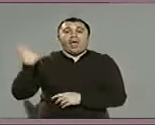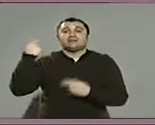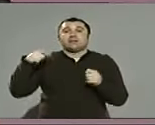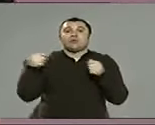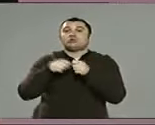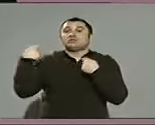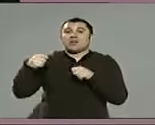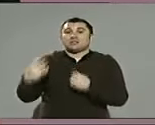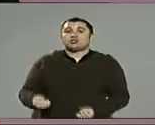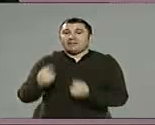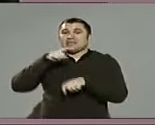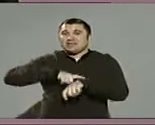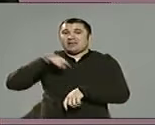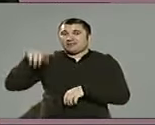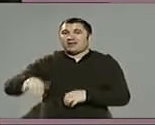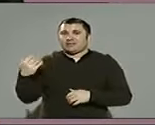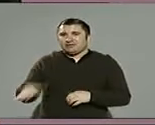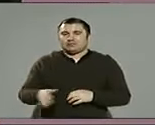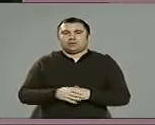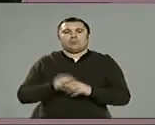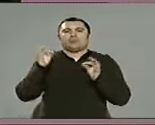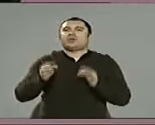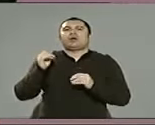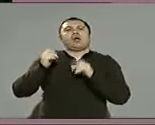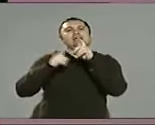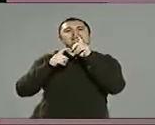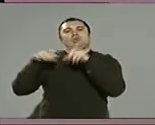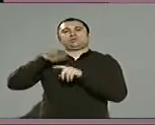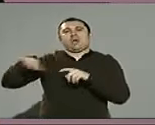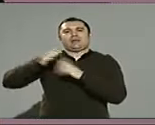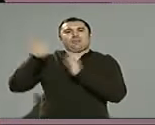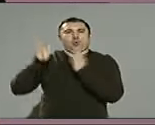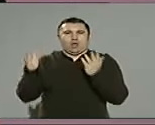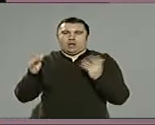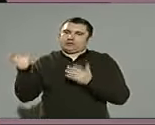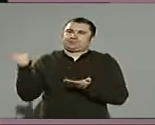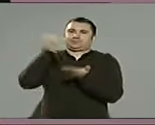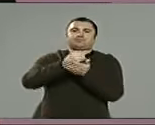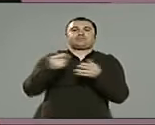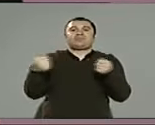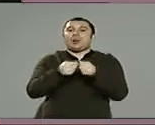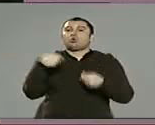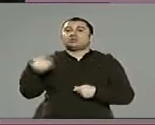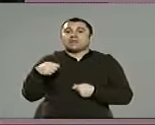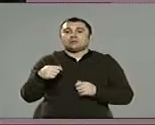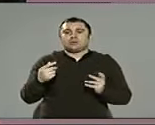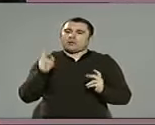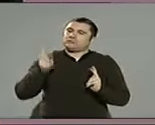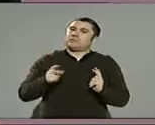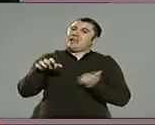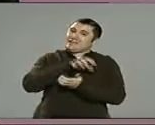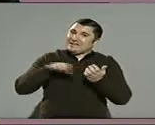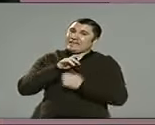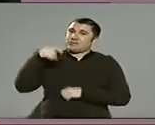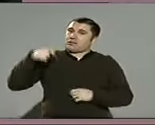wenn Sozialdemokraten im Amt des Bundeskanzlers als Krisenkanzler benannt und bezeichnet wurden, dann haben sie die Krisen